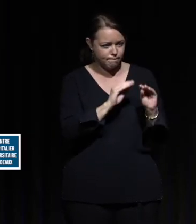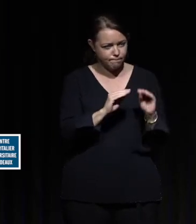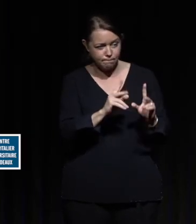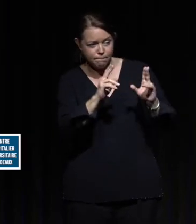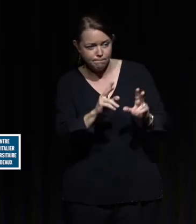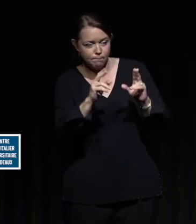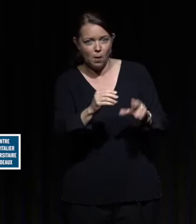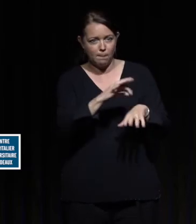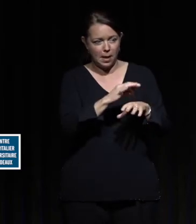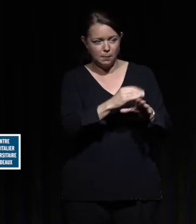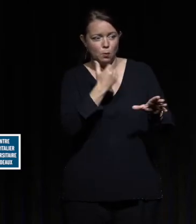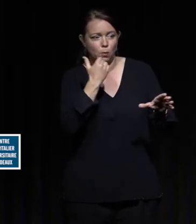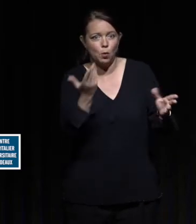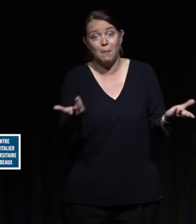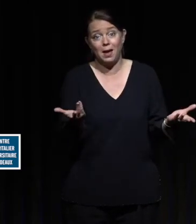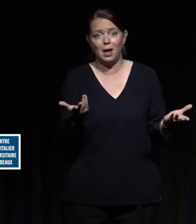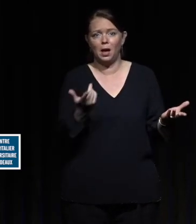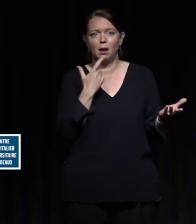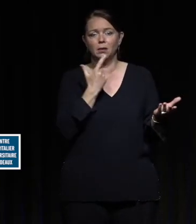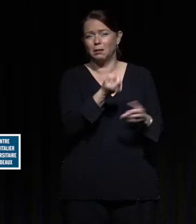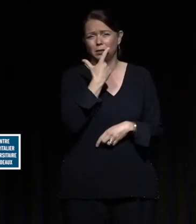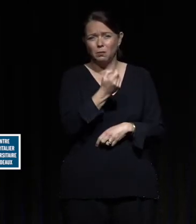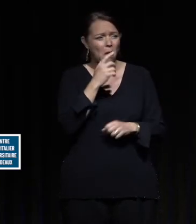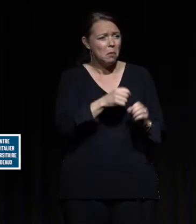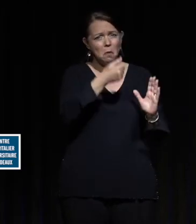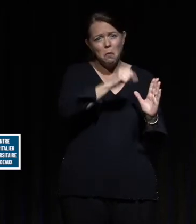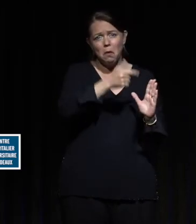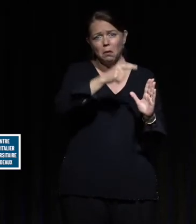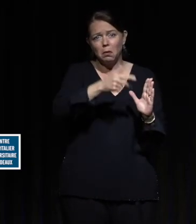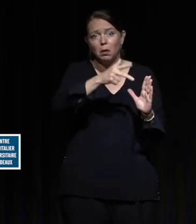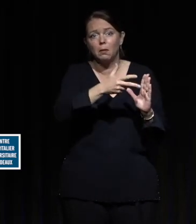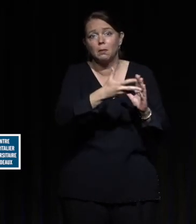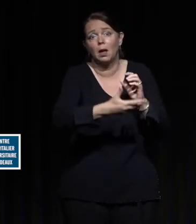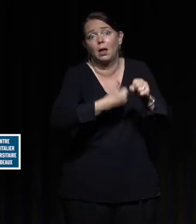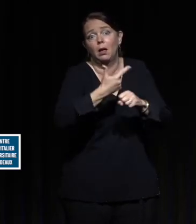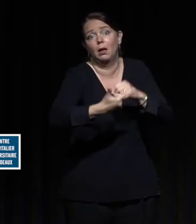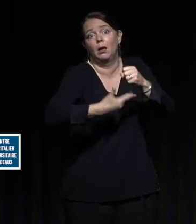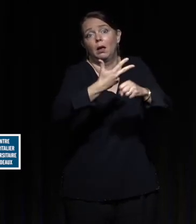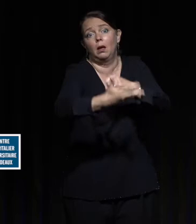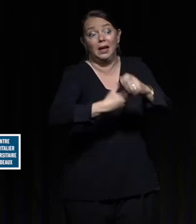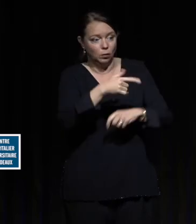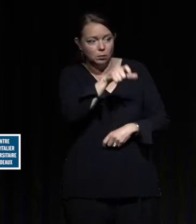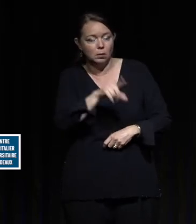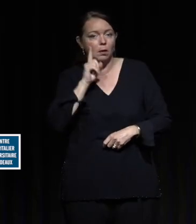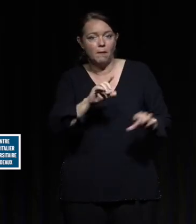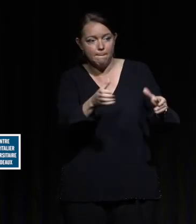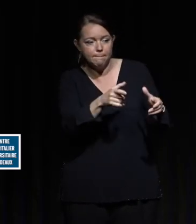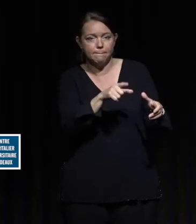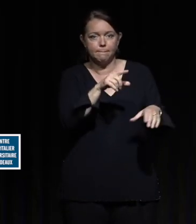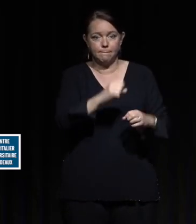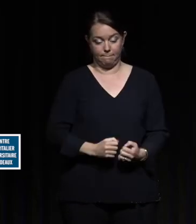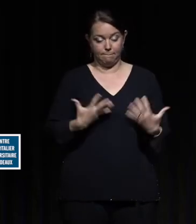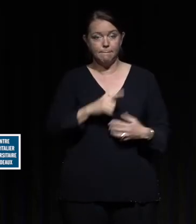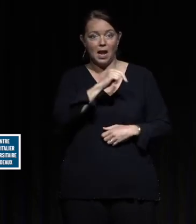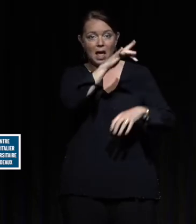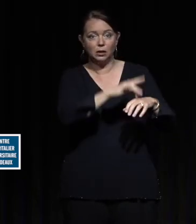sinon je vais maintenir le traitement pendant des mois, voire des années. Et les femmes qui ont de l'endométriose sont inquiètes d'arrêter le traitement.